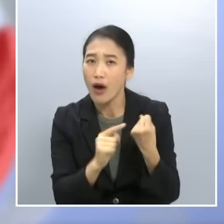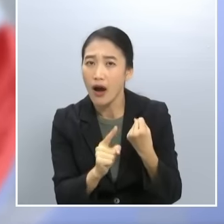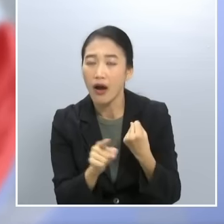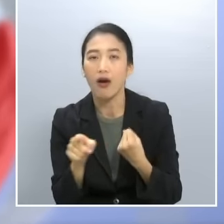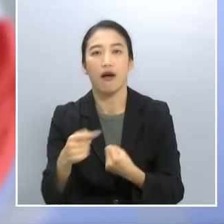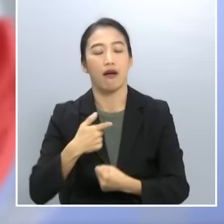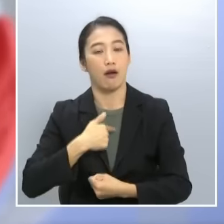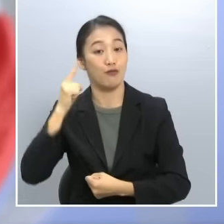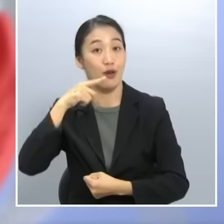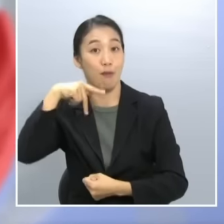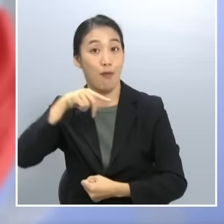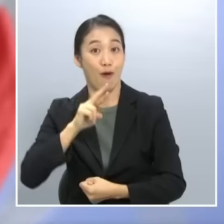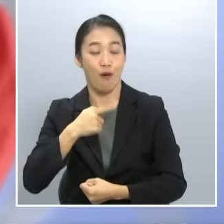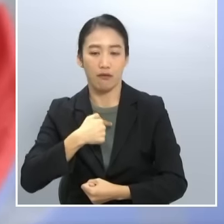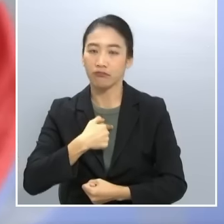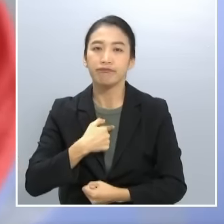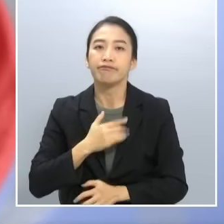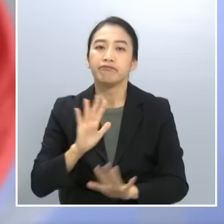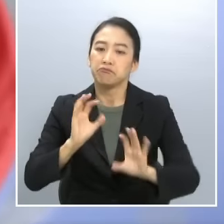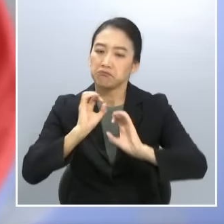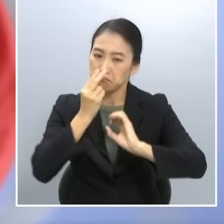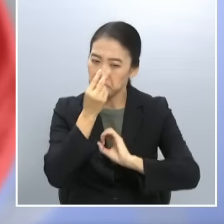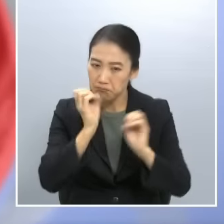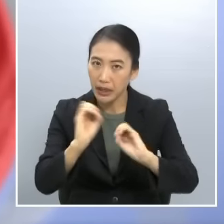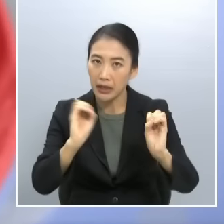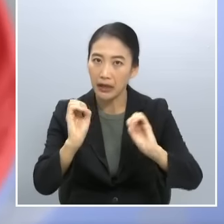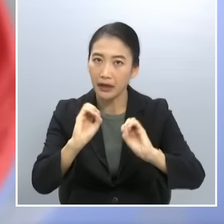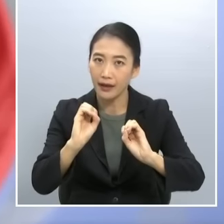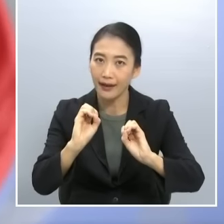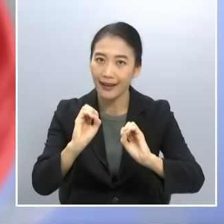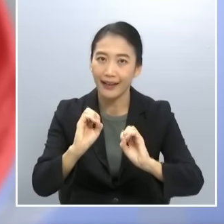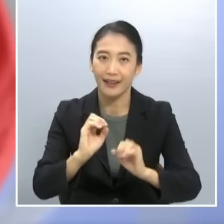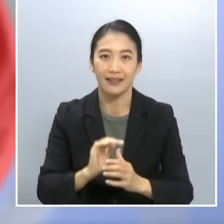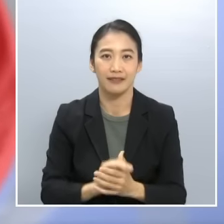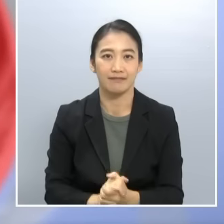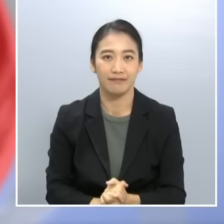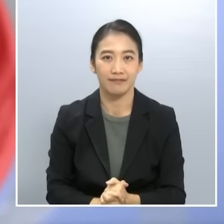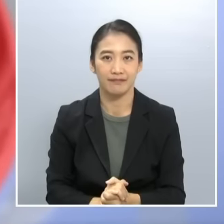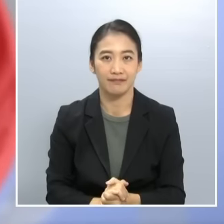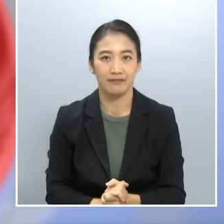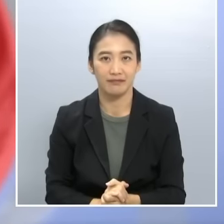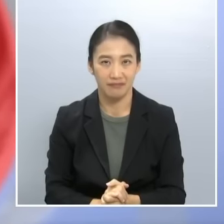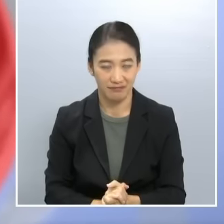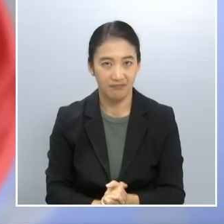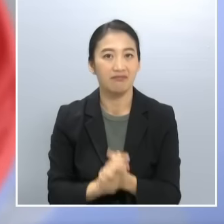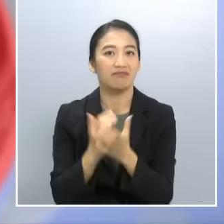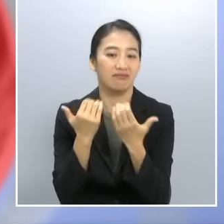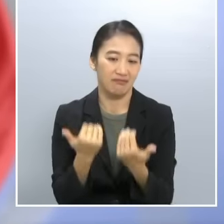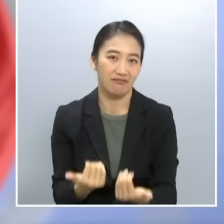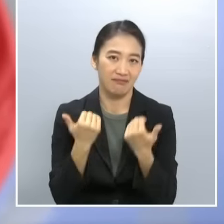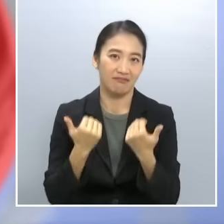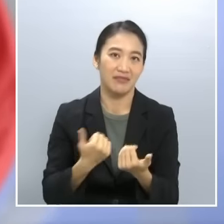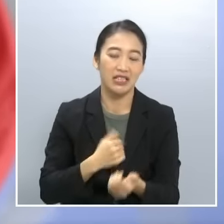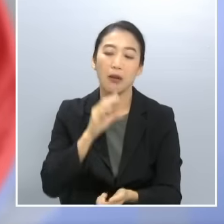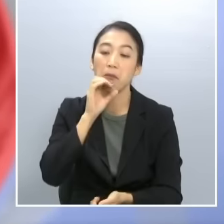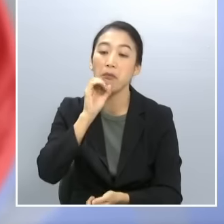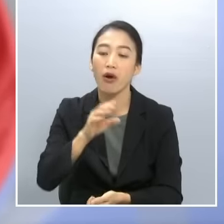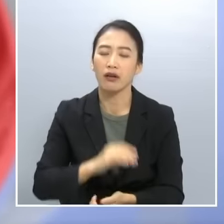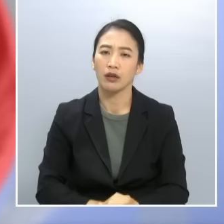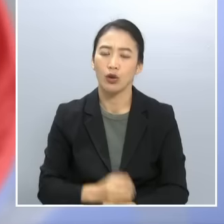อ่ะอาจจะเป็นที่ผิดที่เรากับทางนักข่าวทางสื่อว่าไปบอกว่ามันคือรถแดงหลังคาดำเธอก็พูดไม่ผิดนี่ว่าไม่มี